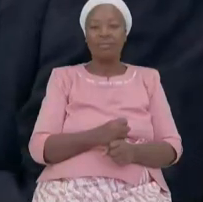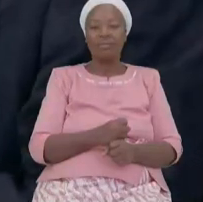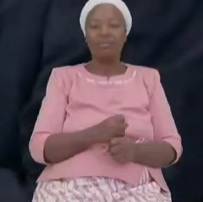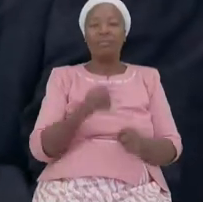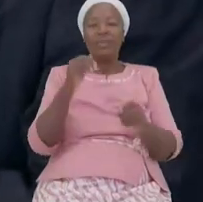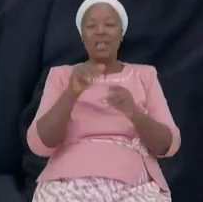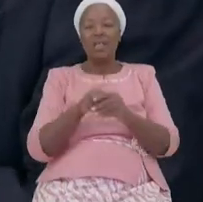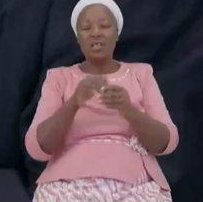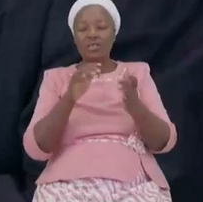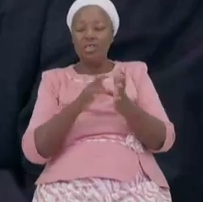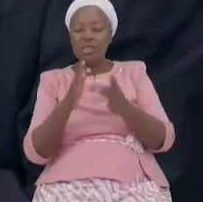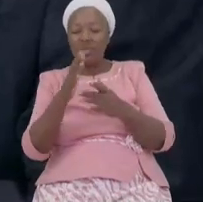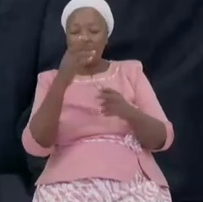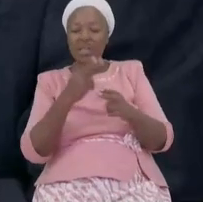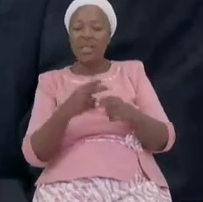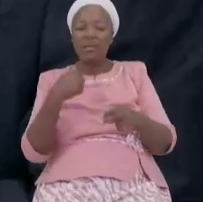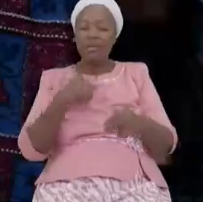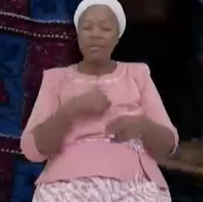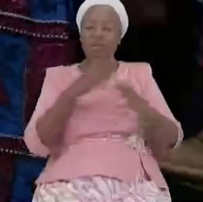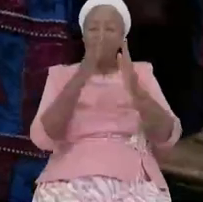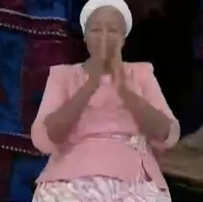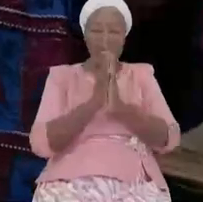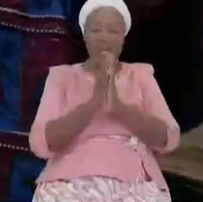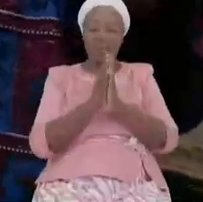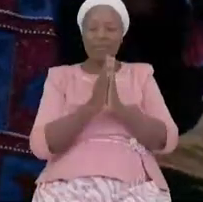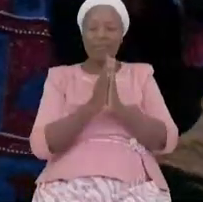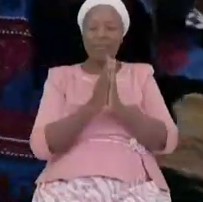Au nom de Jésus, nous prions.